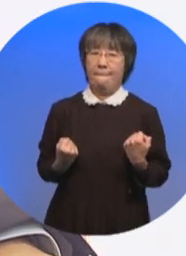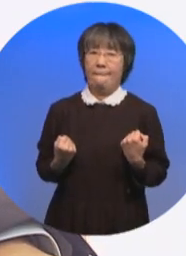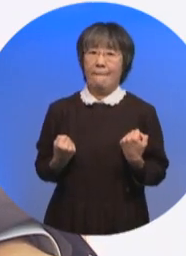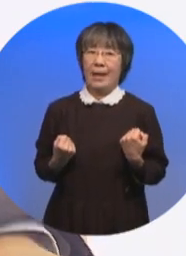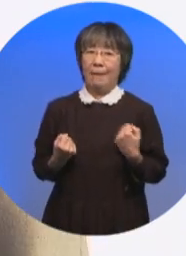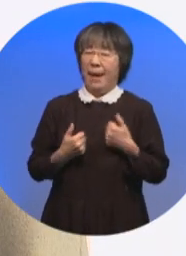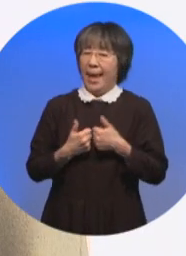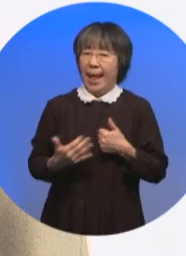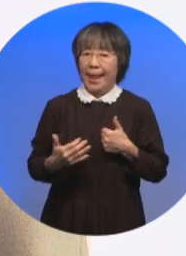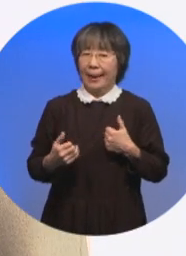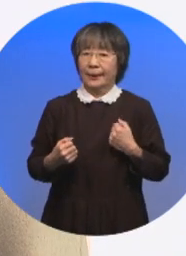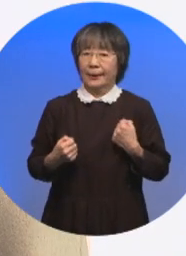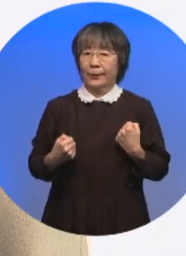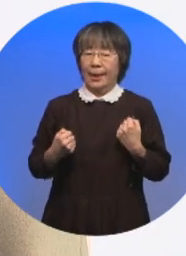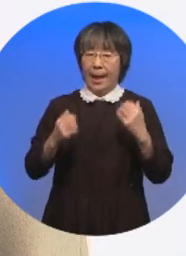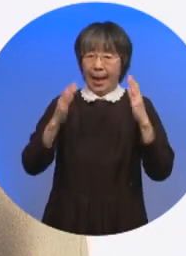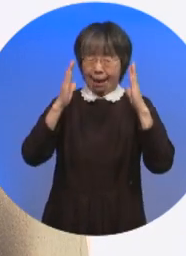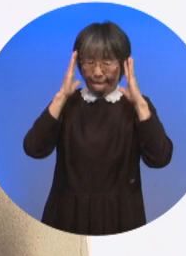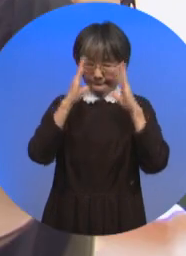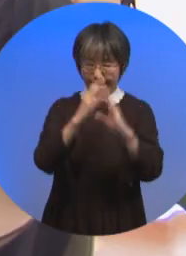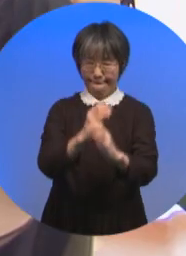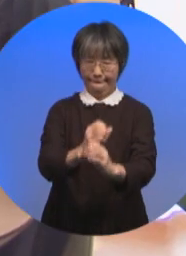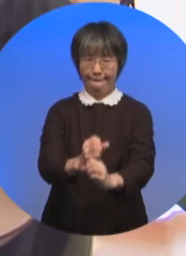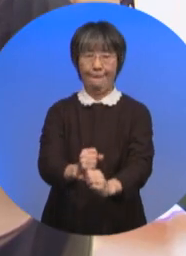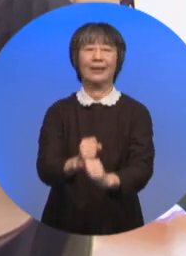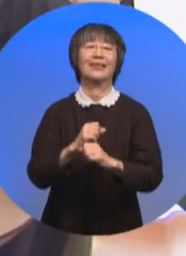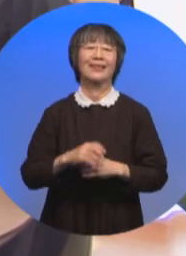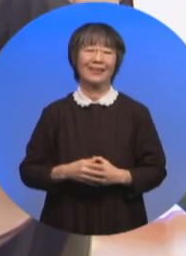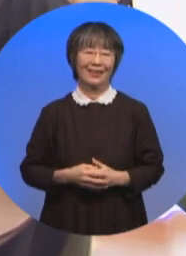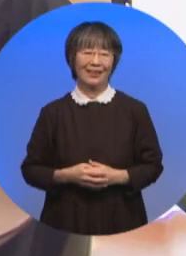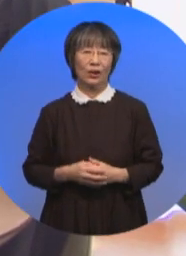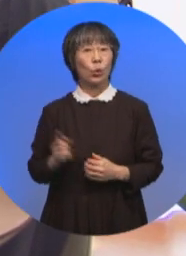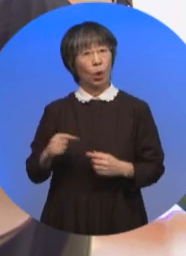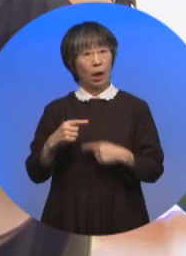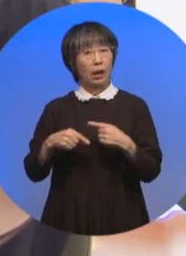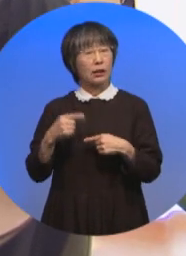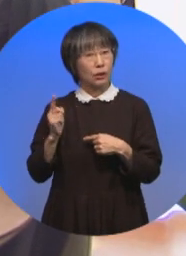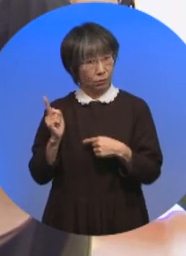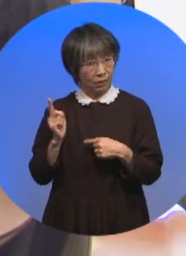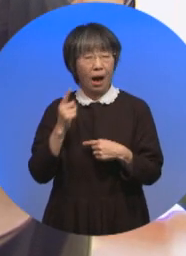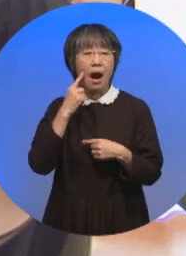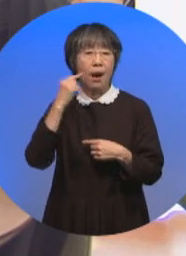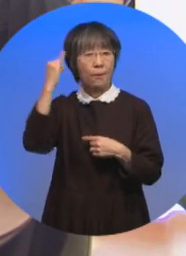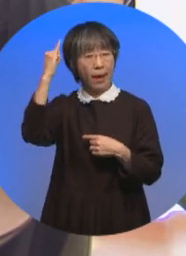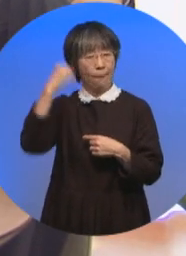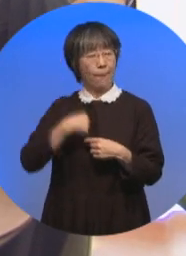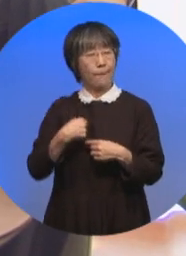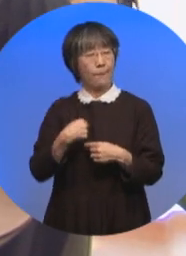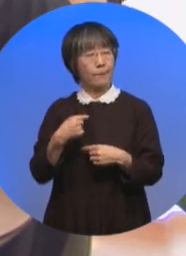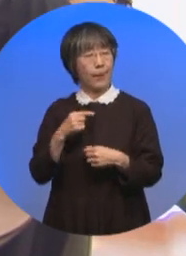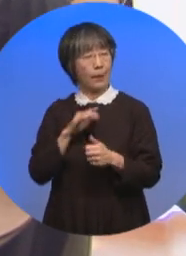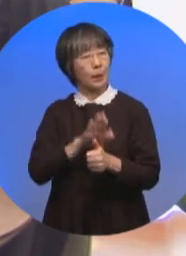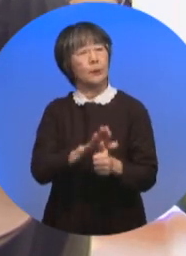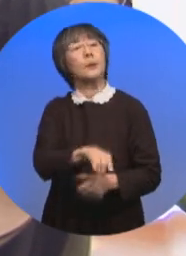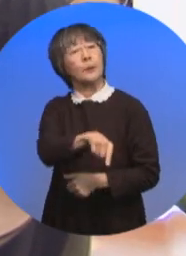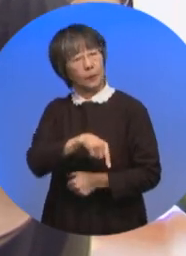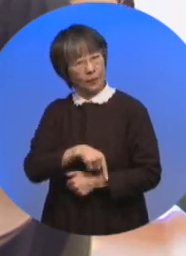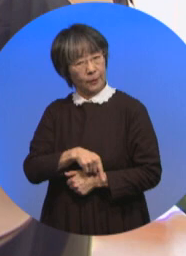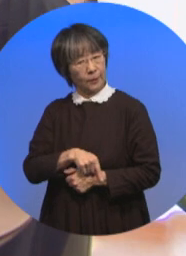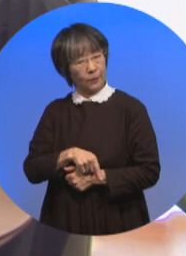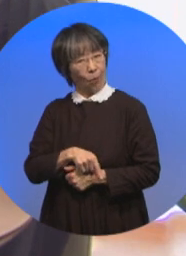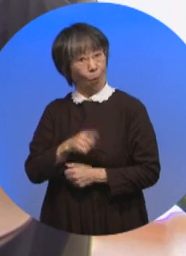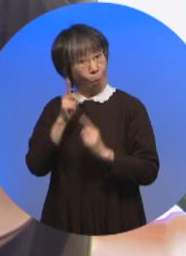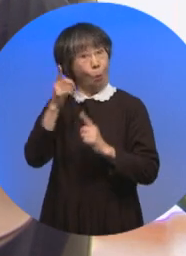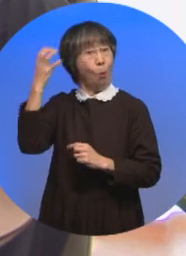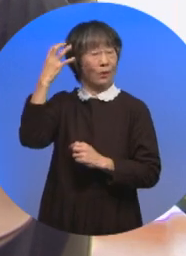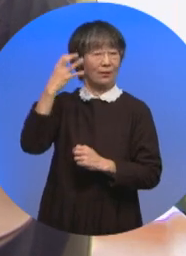始めた。はあ、てかまあそっからのめり込んでいった。この話するとうちの母親がそんなことちゃって私がやったんやでって怒られて、いつもの